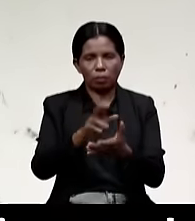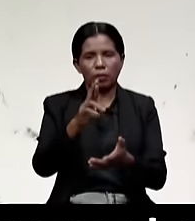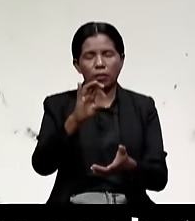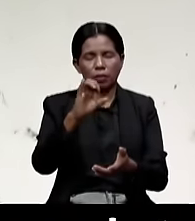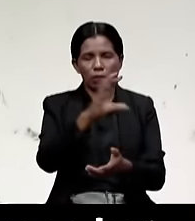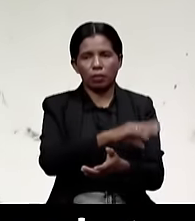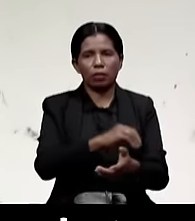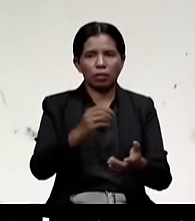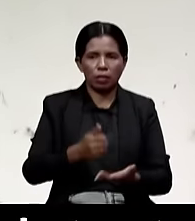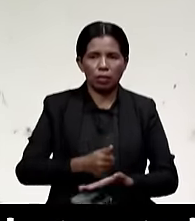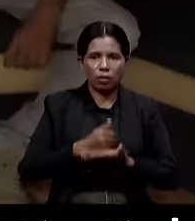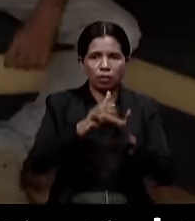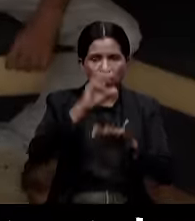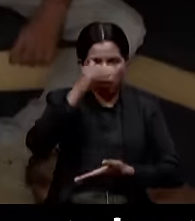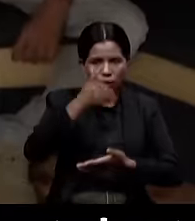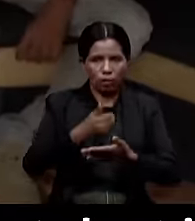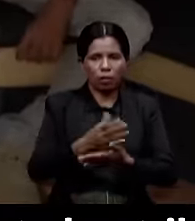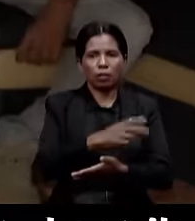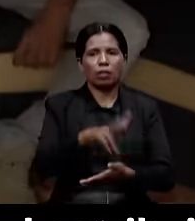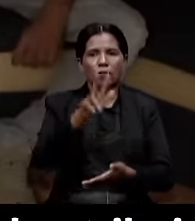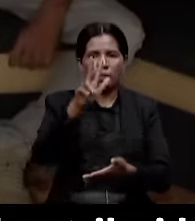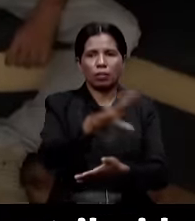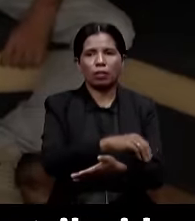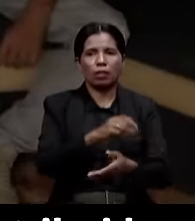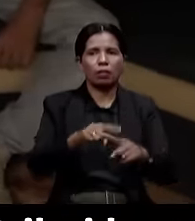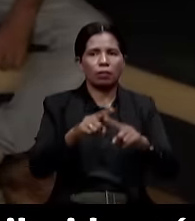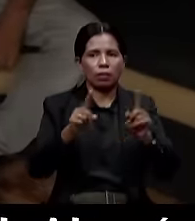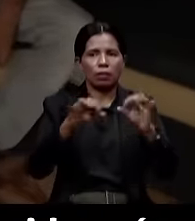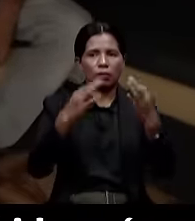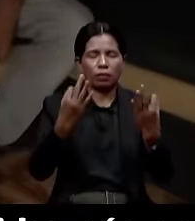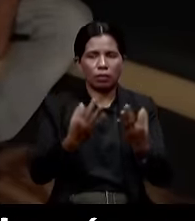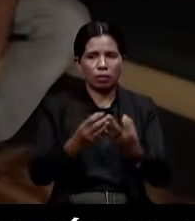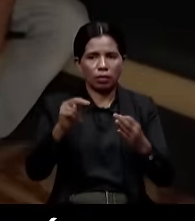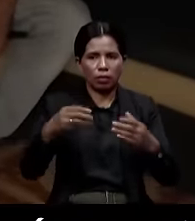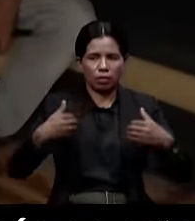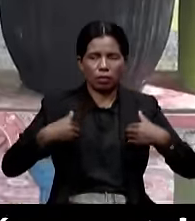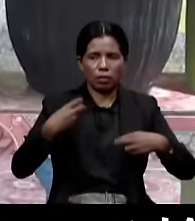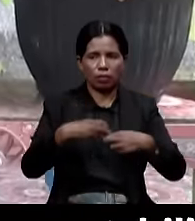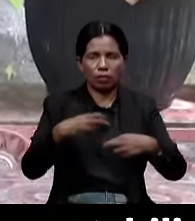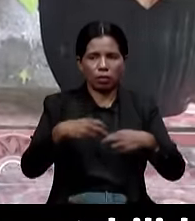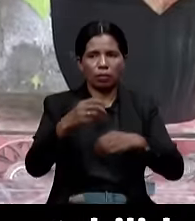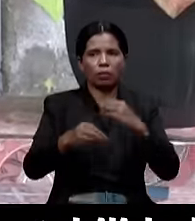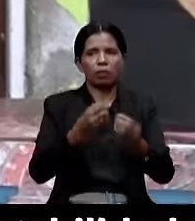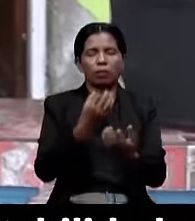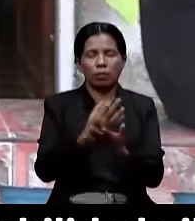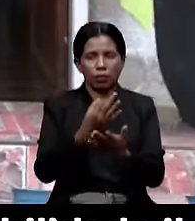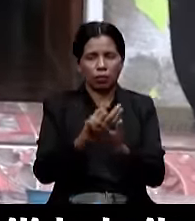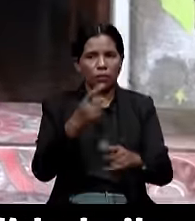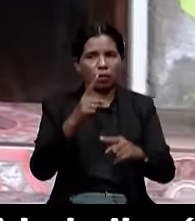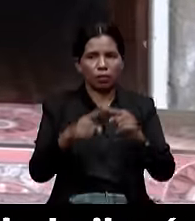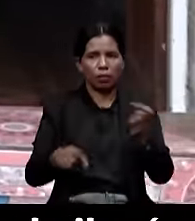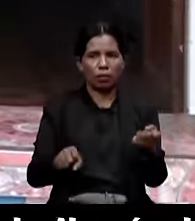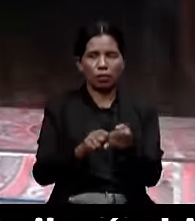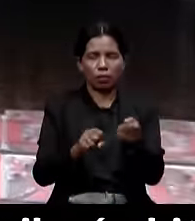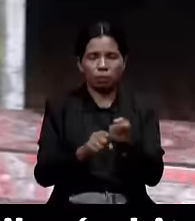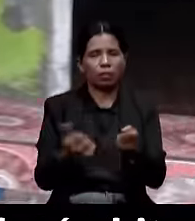maka durante tau matang ba uang kiak na intolo ne, may be familia ne iha dificuldade financeiro, nune labele ato